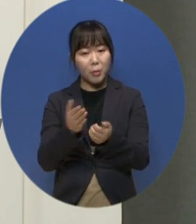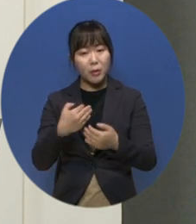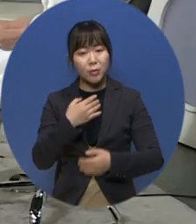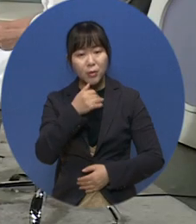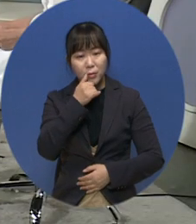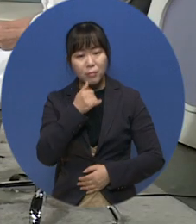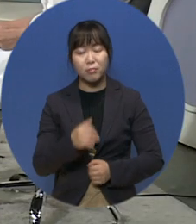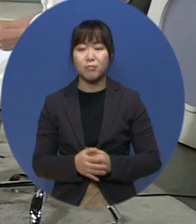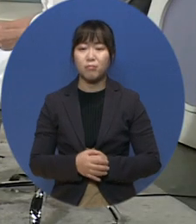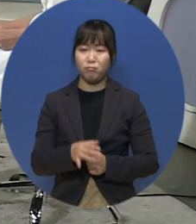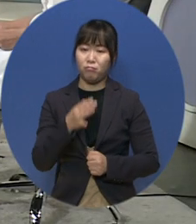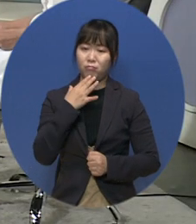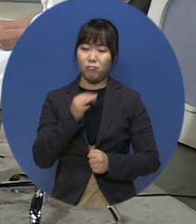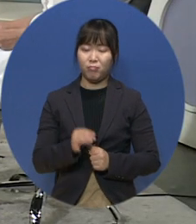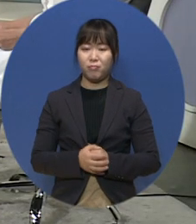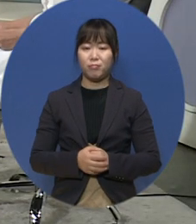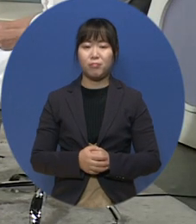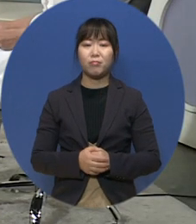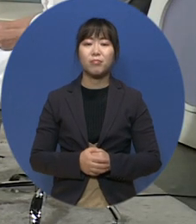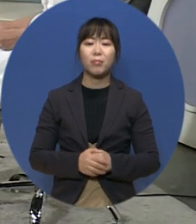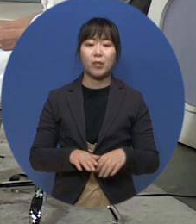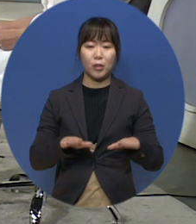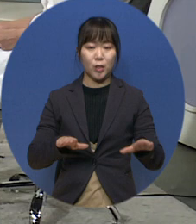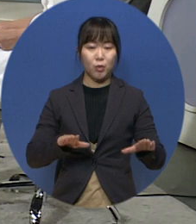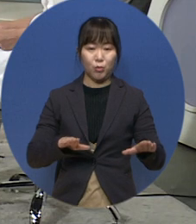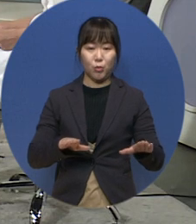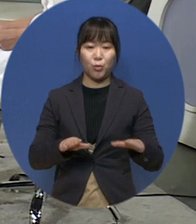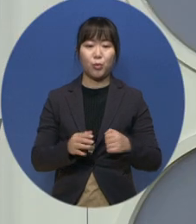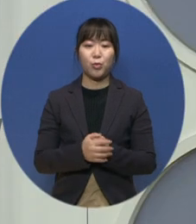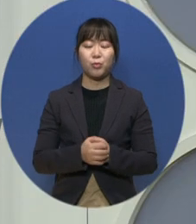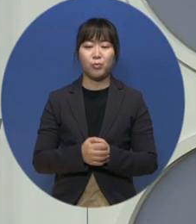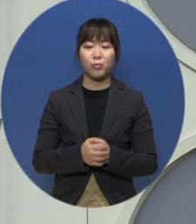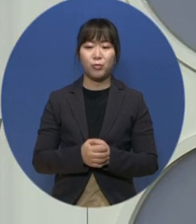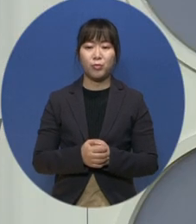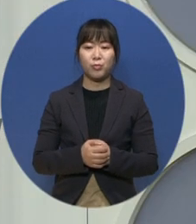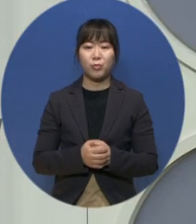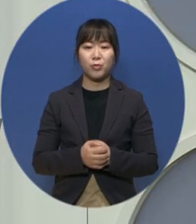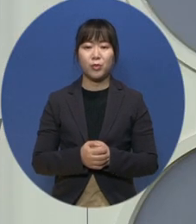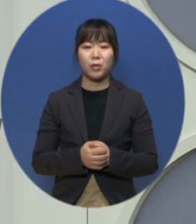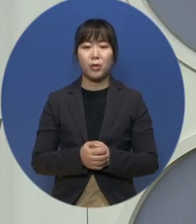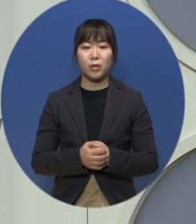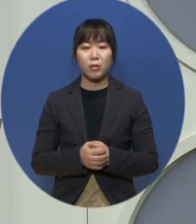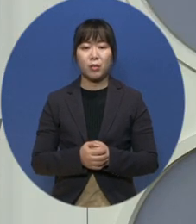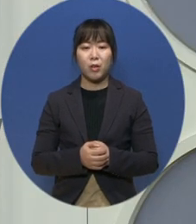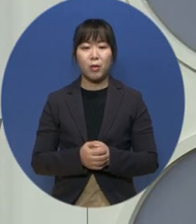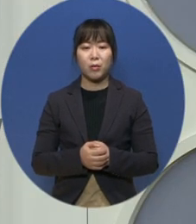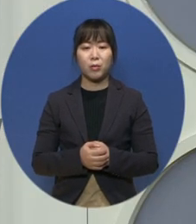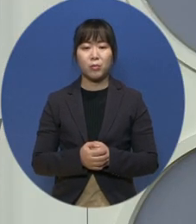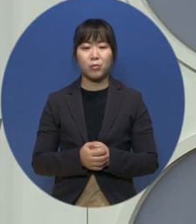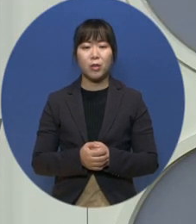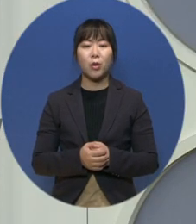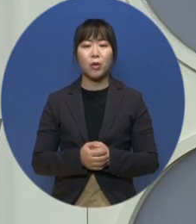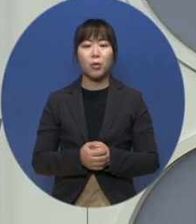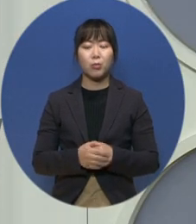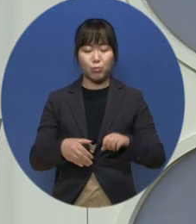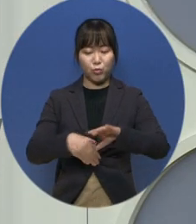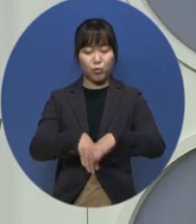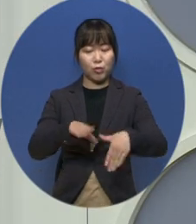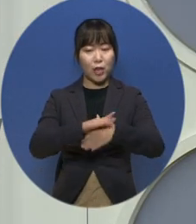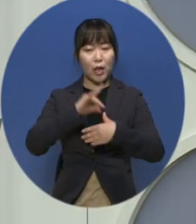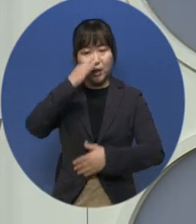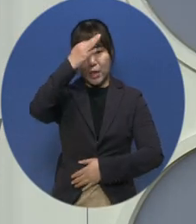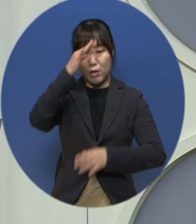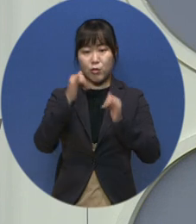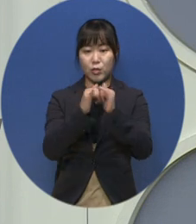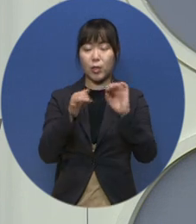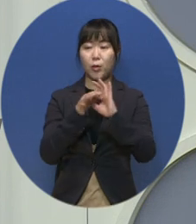있어요? 물론이죠. 지금도 끊임없이 그러니까 점차적으로 예술 문화 예술인들에